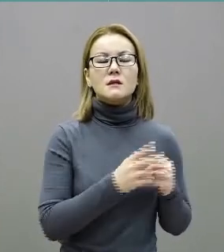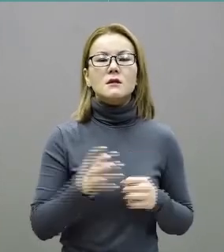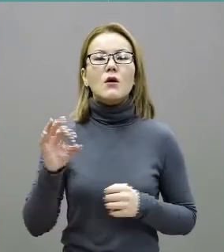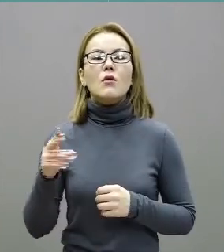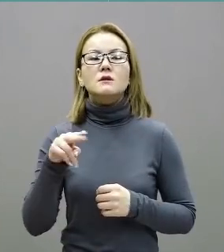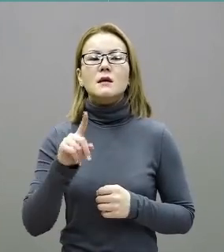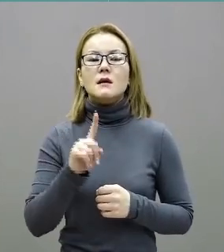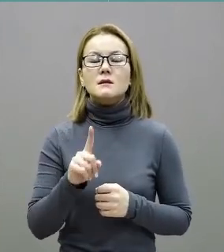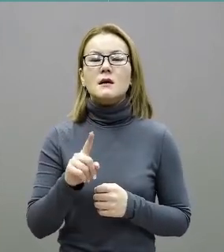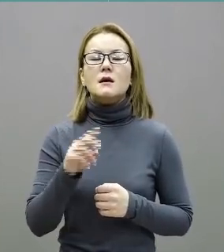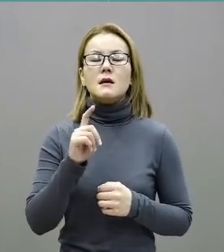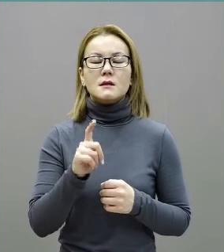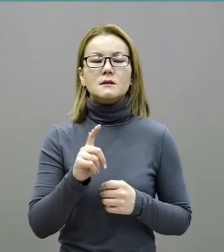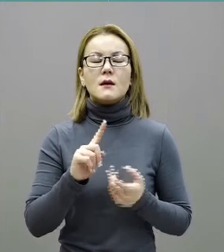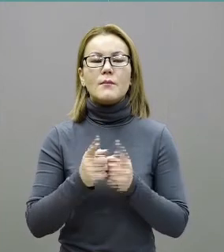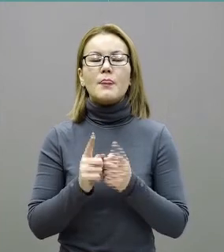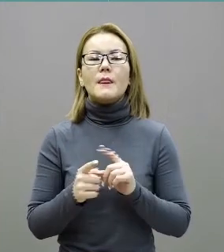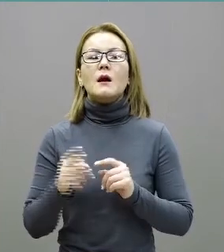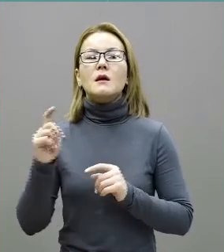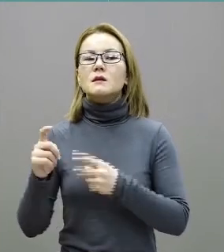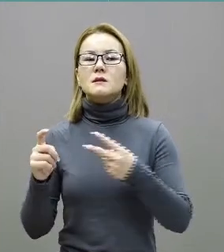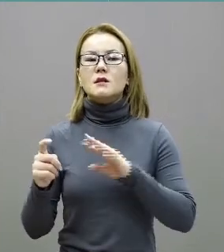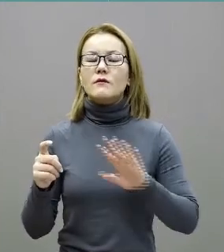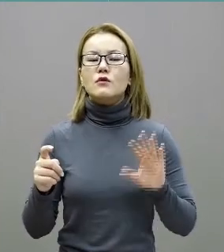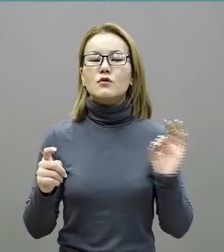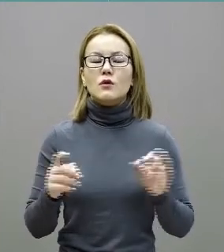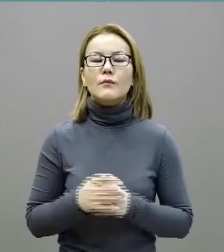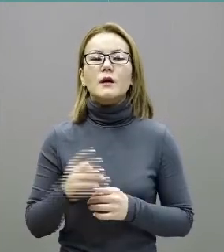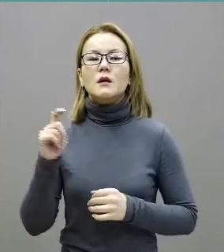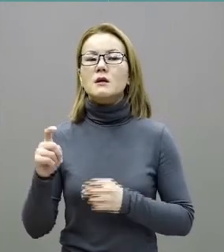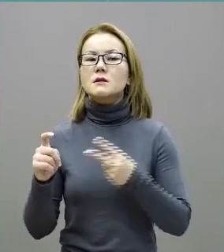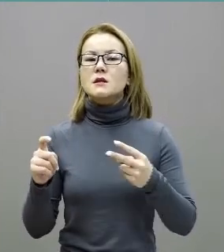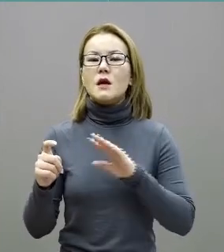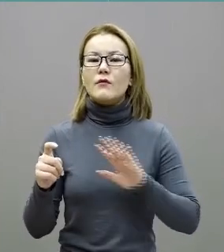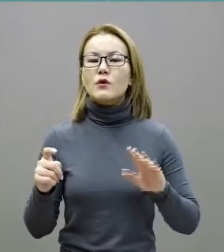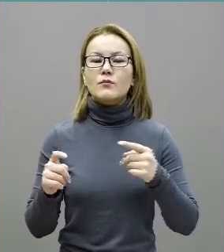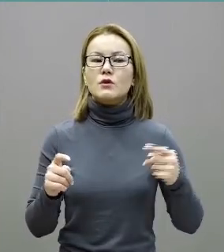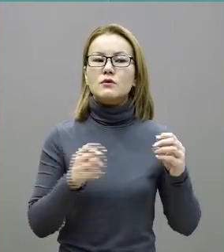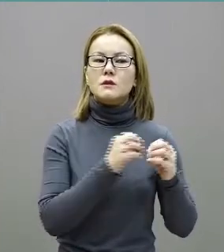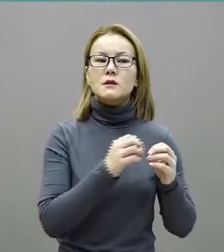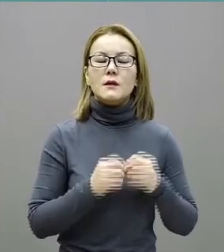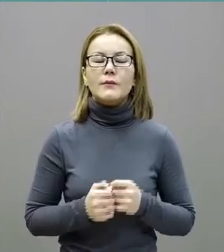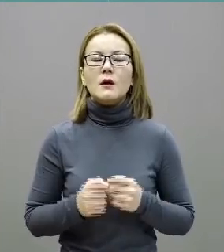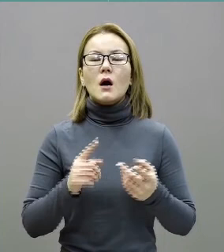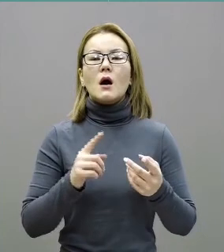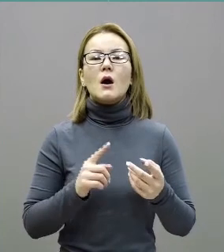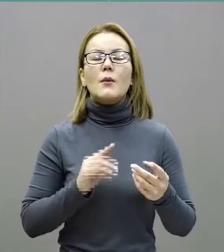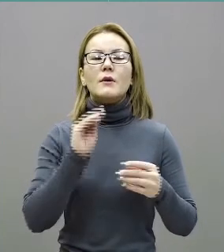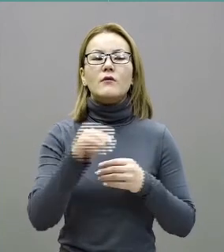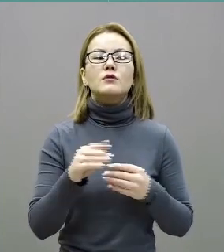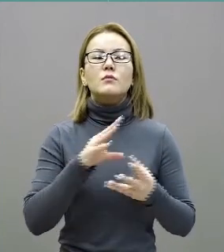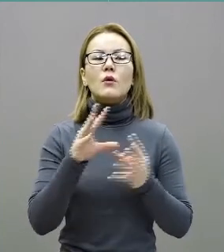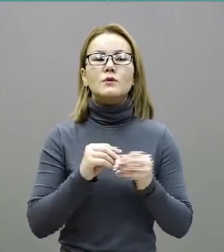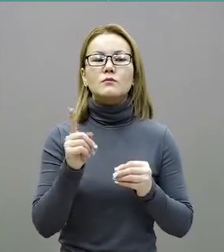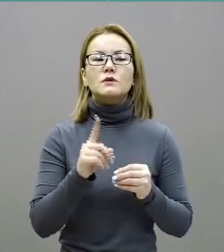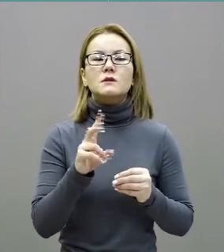область допустимых значений x не должно быть равно нулю x должно не должно быть равно минус 10 приводим к общему